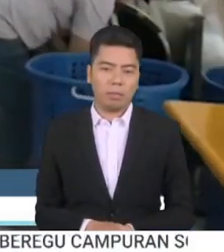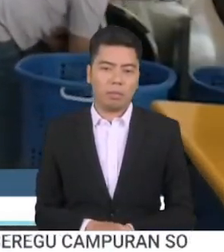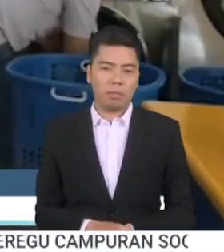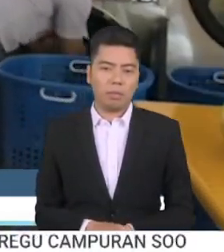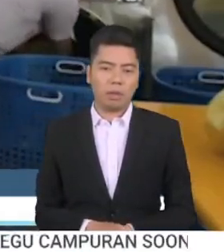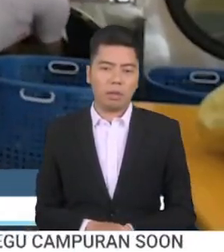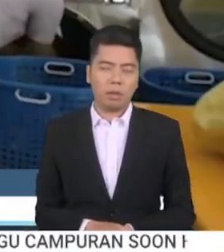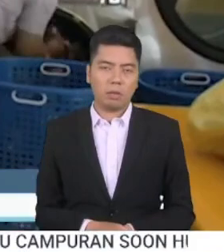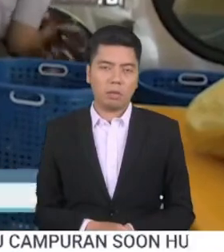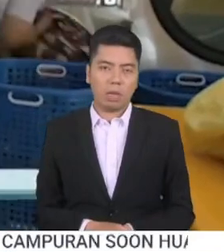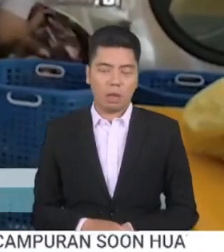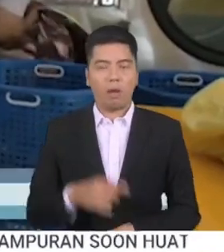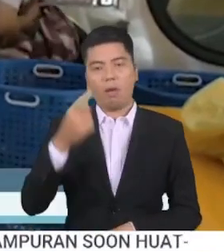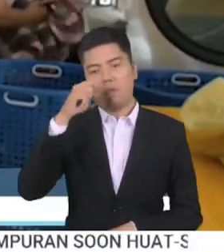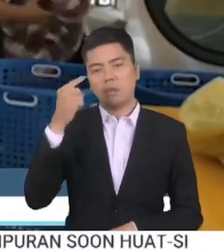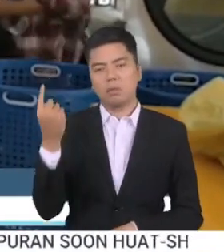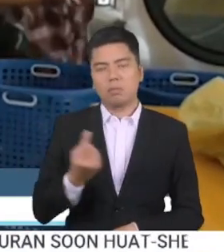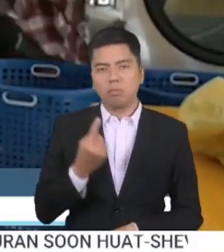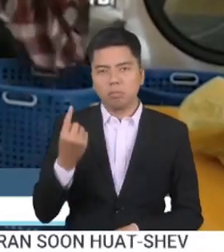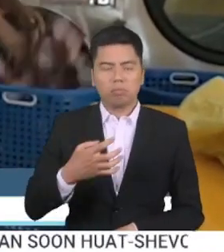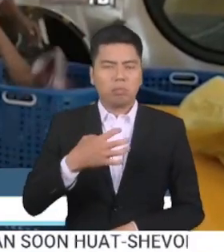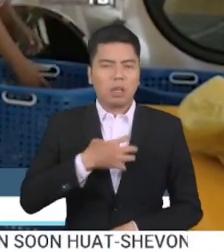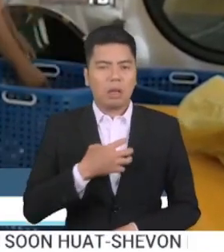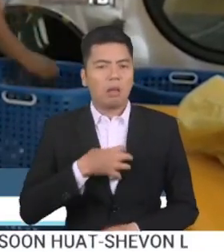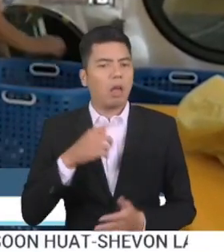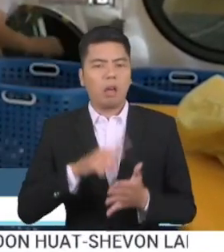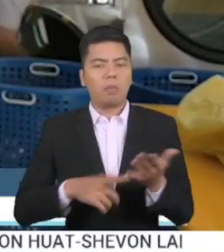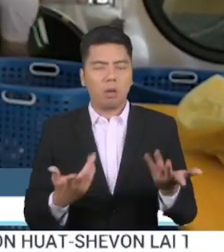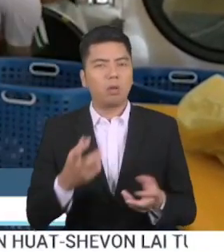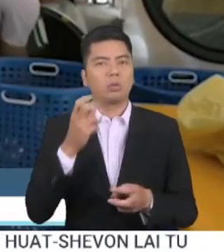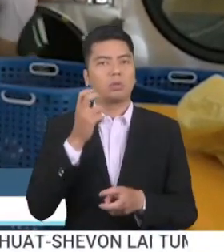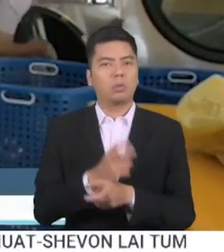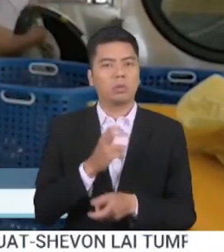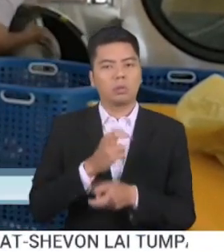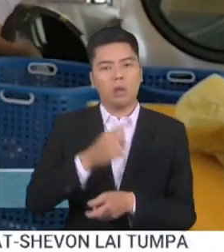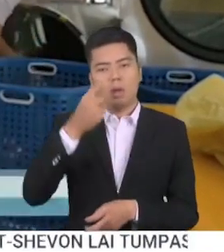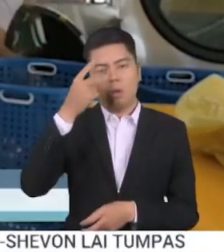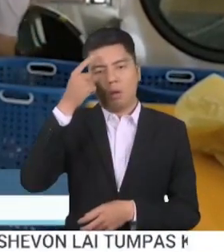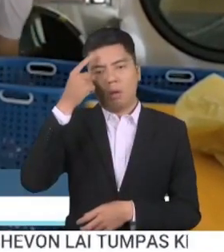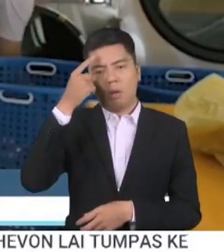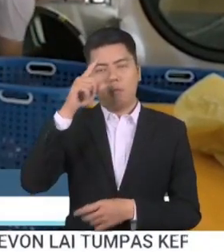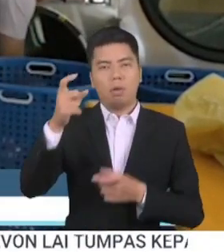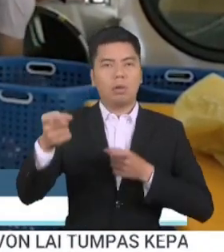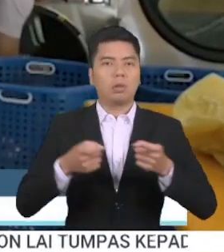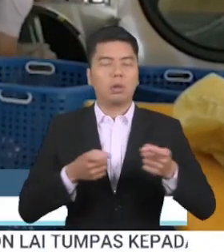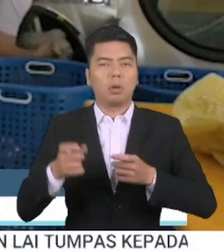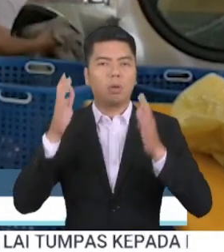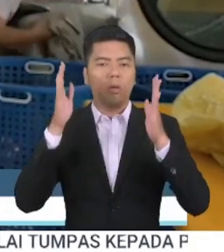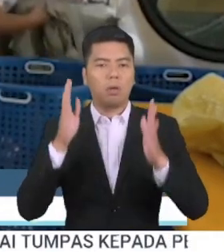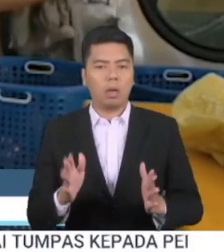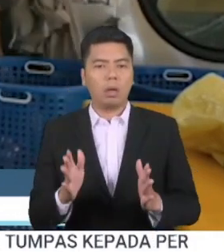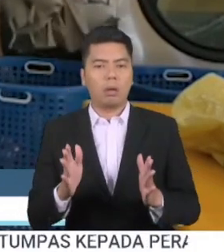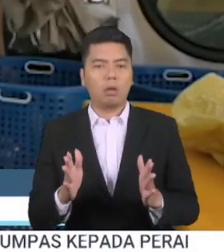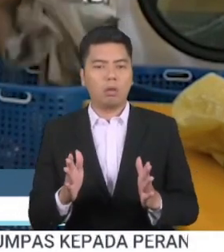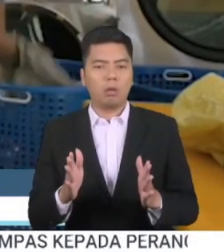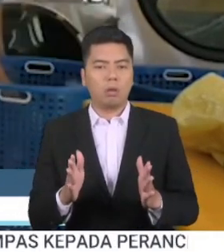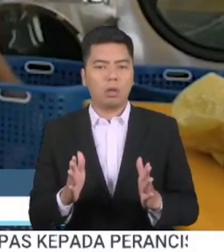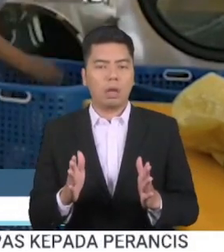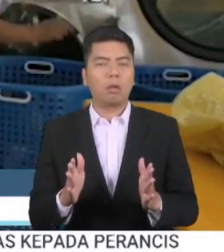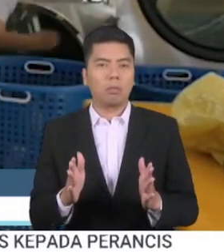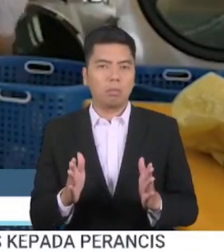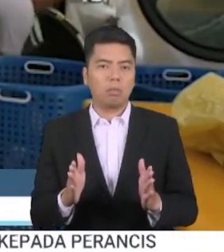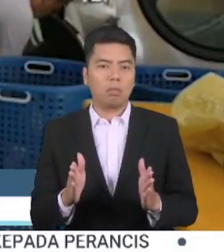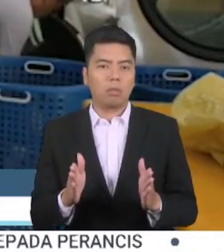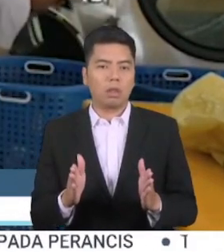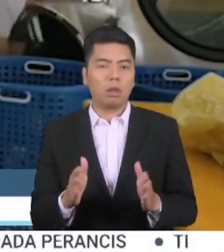Salah satu isu yang sering dibangkitkan adalah kesukaran untuk mengawal tindakan pengguna yang menggunakan